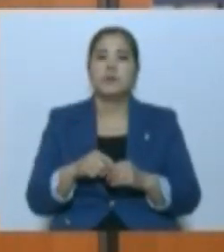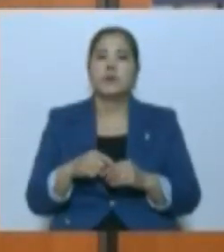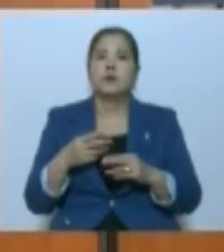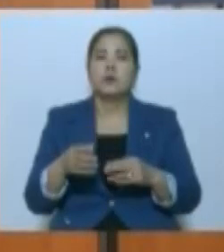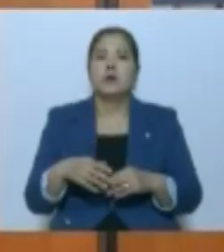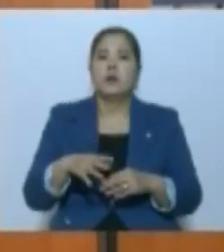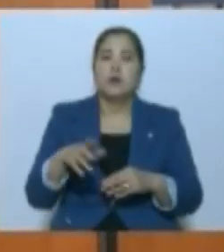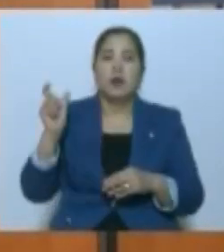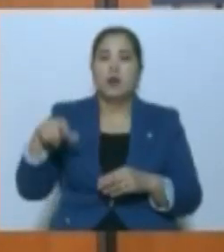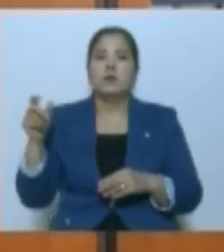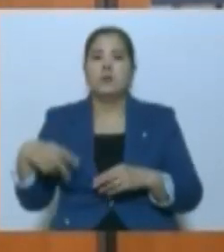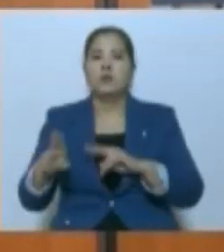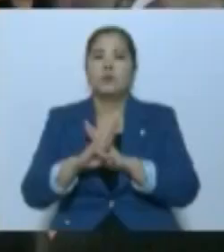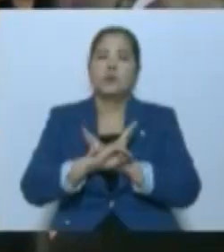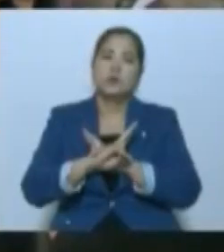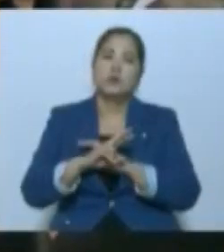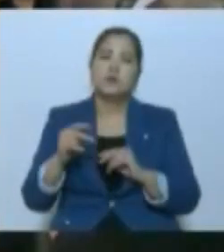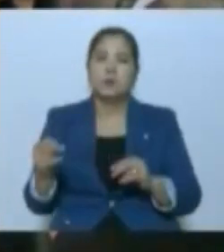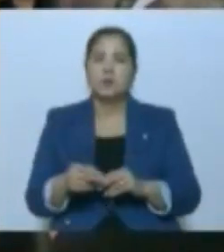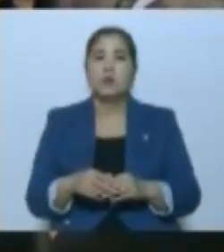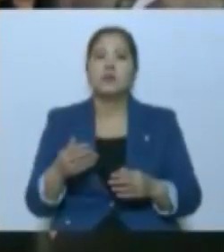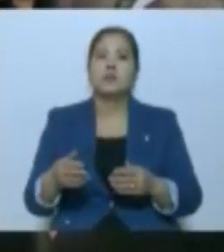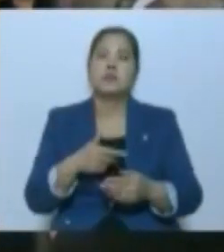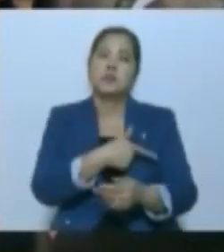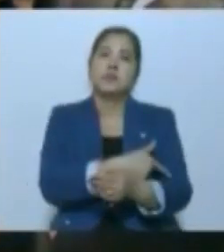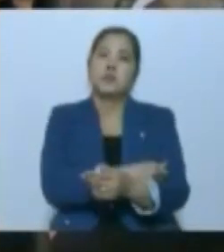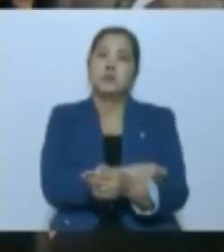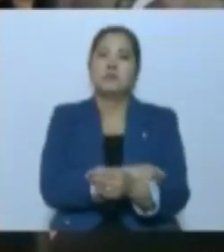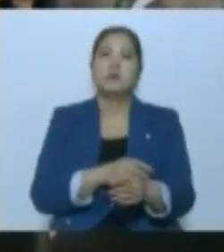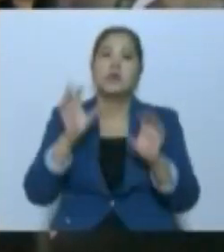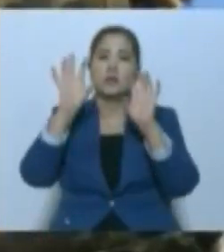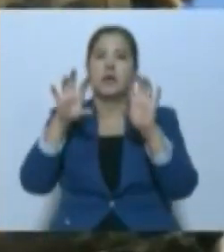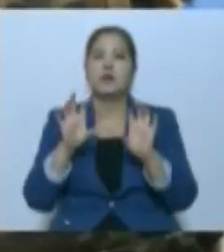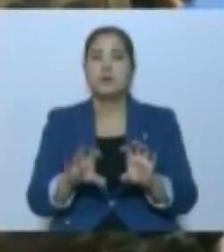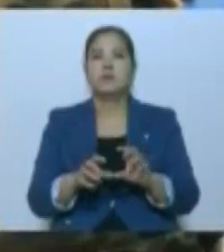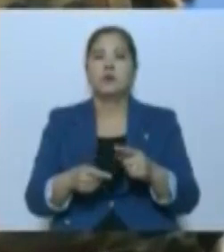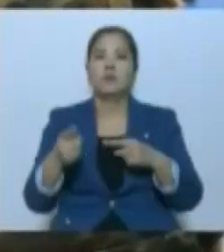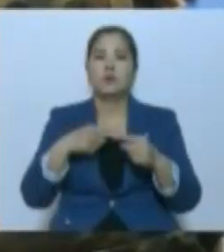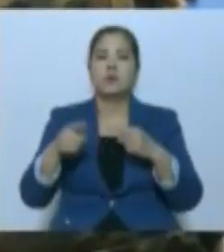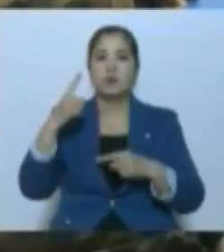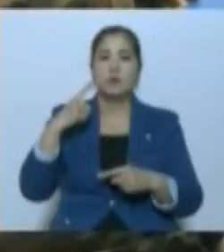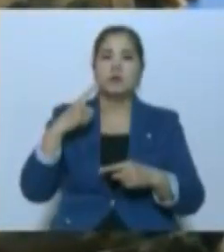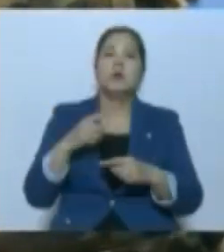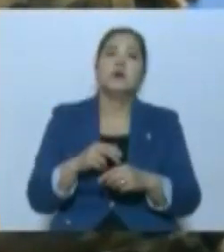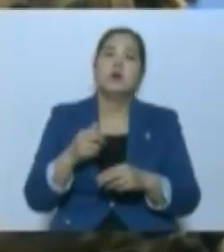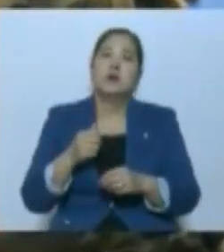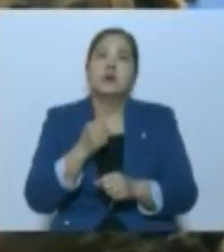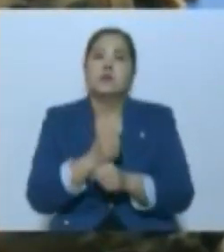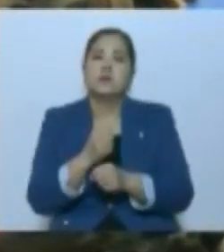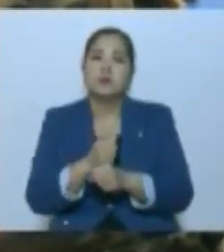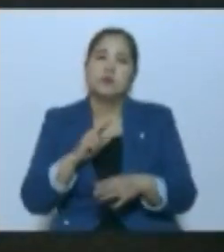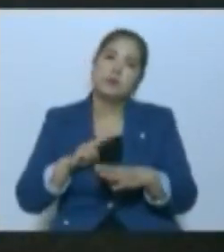адам өлтіруге дейін баратындай жағдайлар да болады. Ал есірткі қылмысы үшін заң қатаң. Былтыр есірткі қылмысына қарсы іс-қимыл